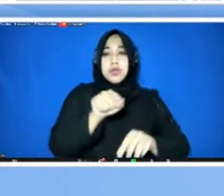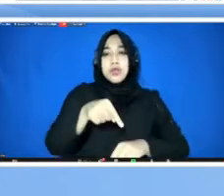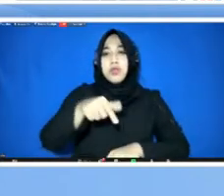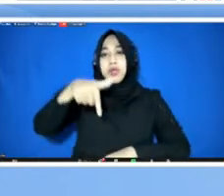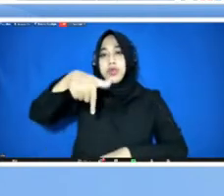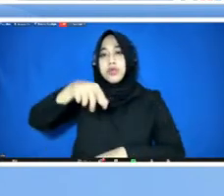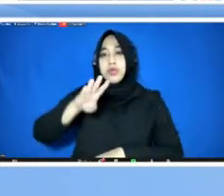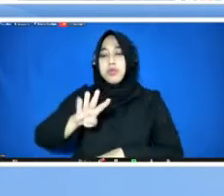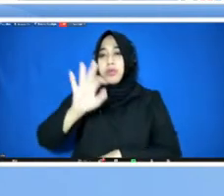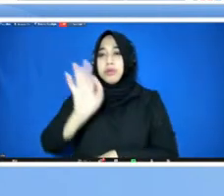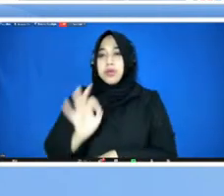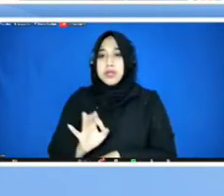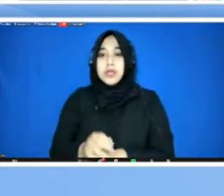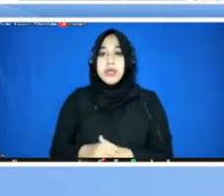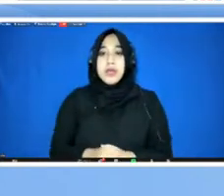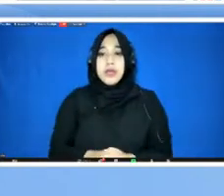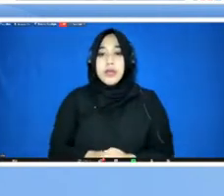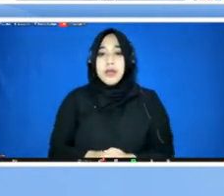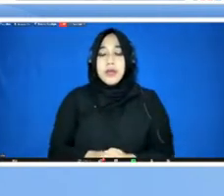11,74%.